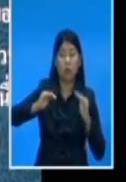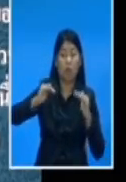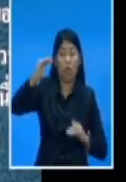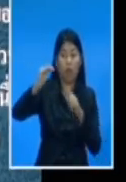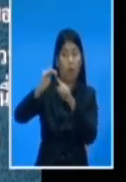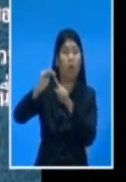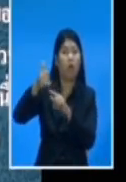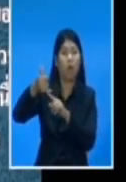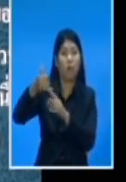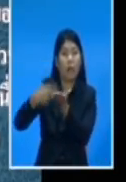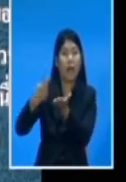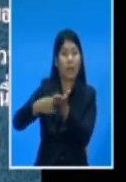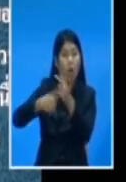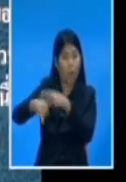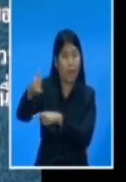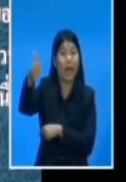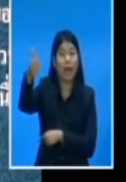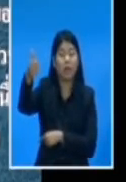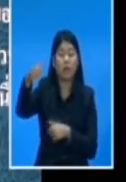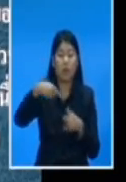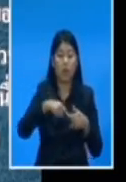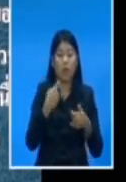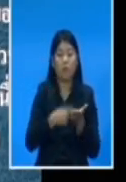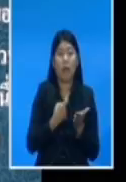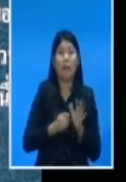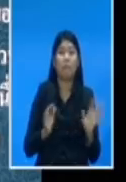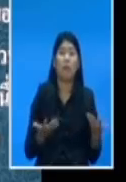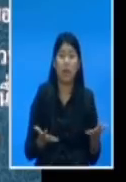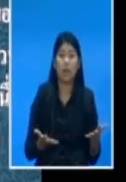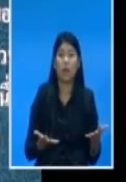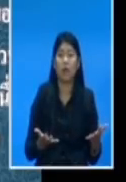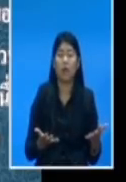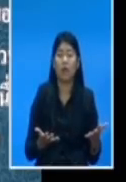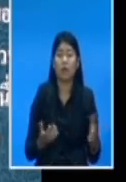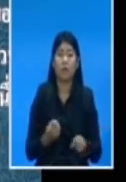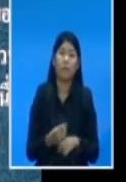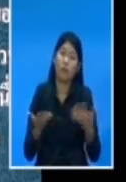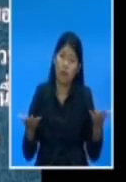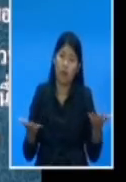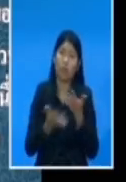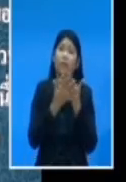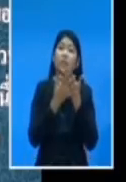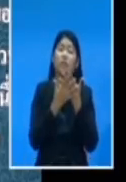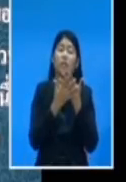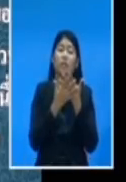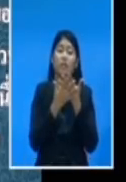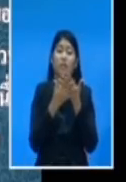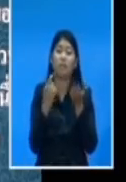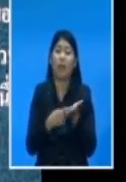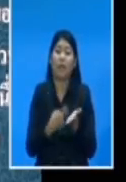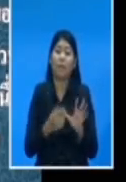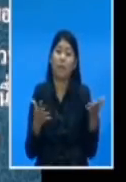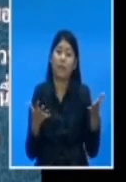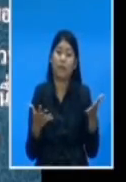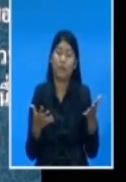ได้รับการปล่อยชั่วคราวทำไมอีกคนนึงไม่รับการปล่อยชั่วคราวนะครับนี่แ